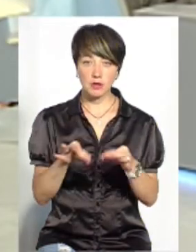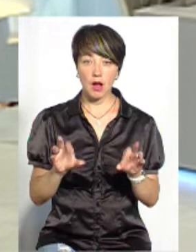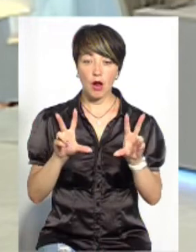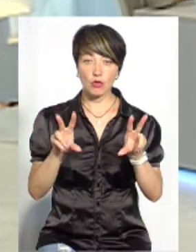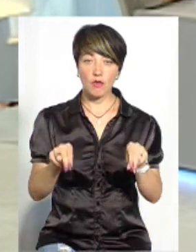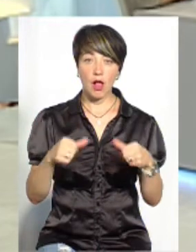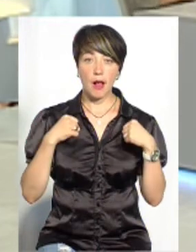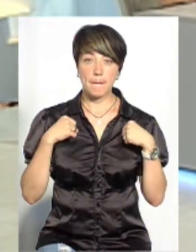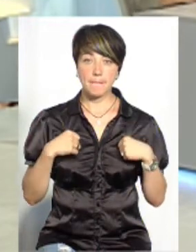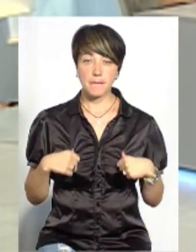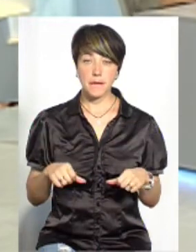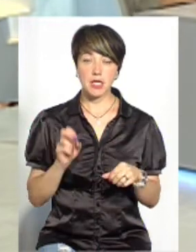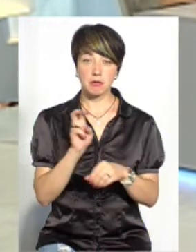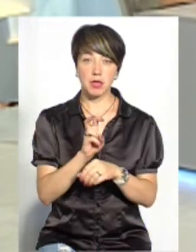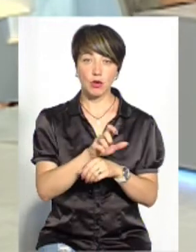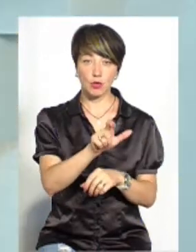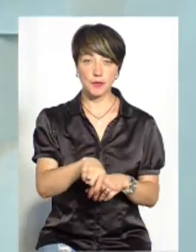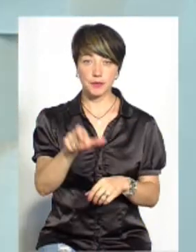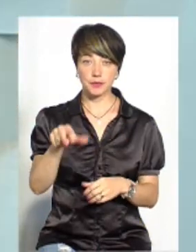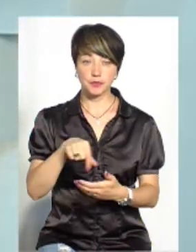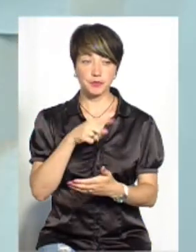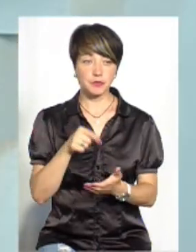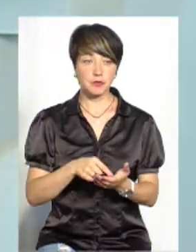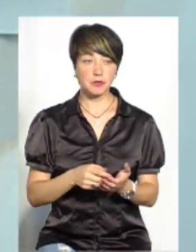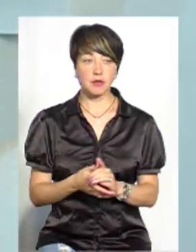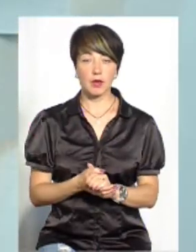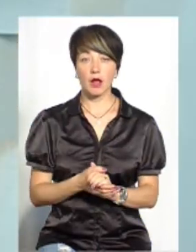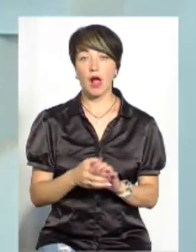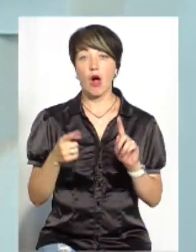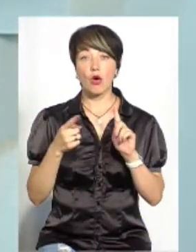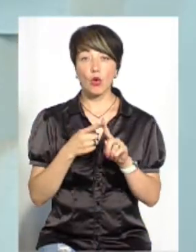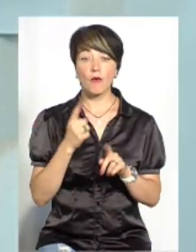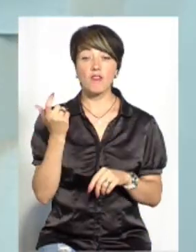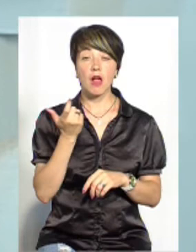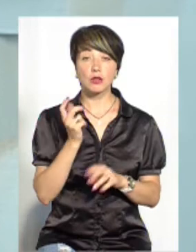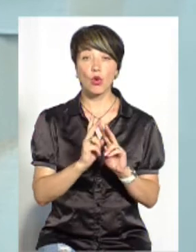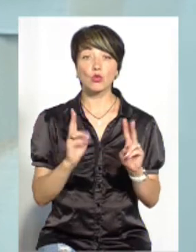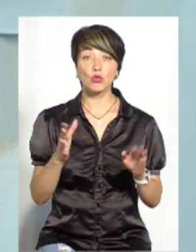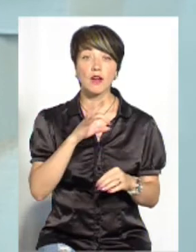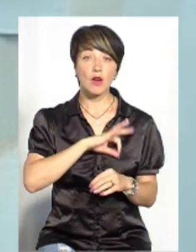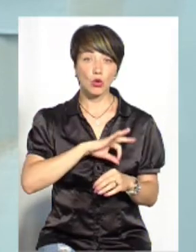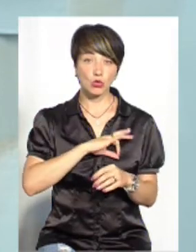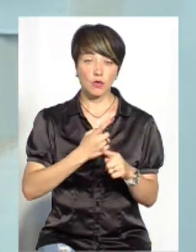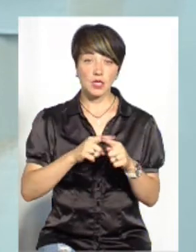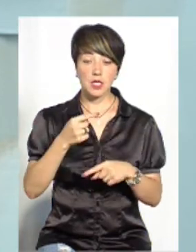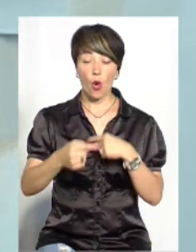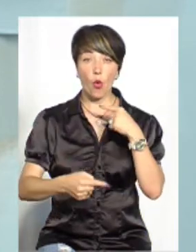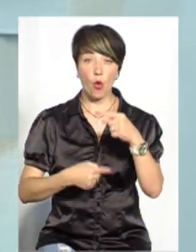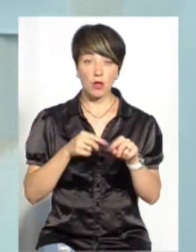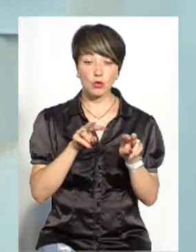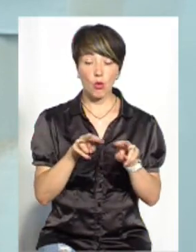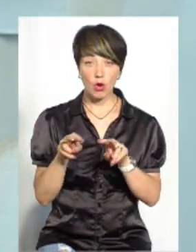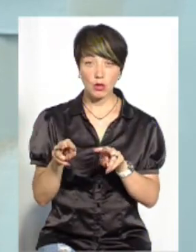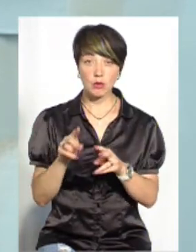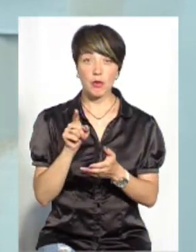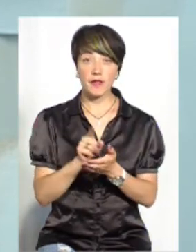гарантувала безпеку всім відвідувачам? Ну, по-перше, власник, який буде орендувати, експлуатувати даний атракціон,